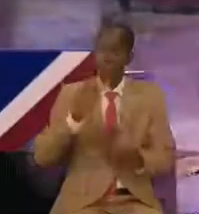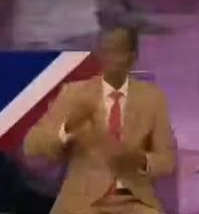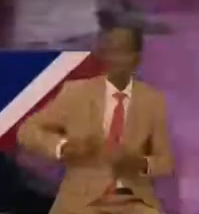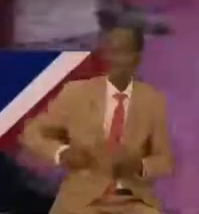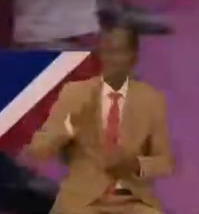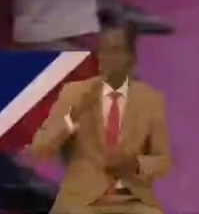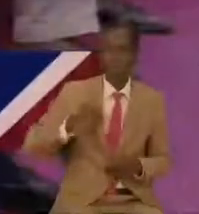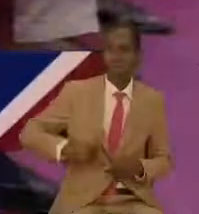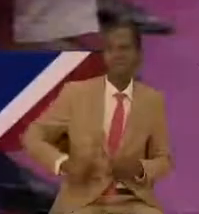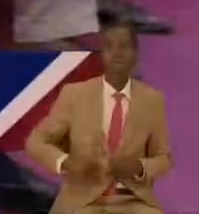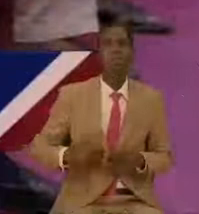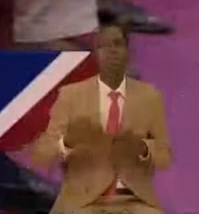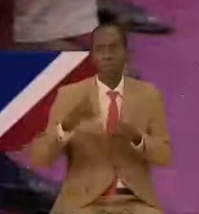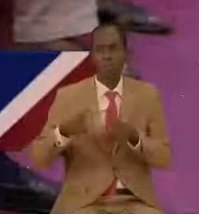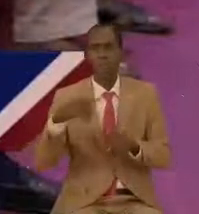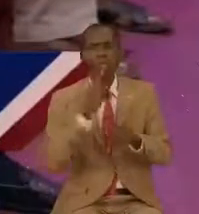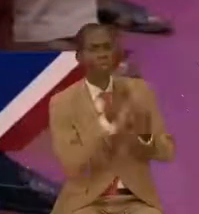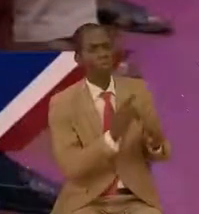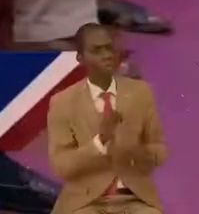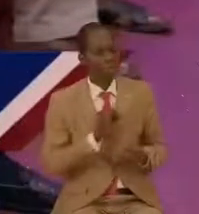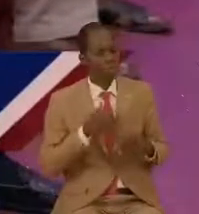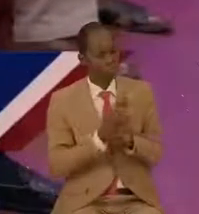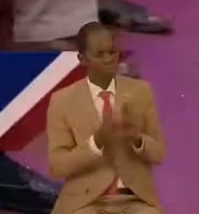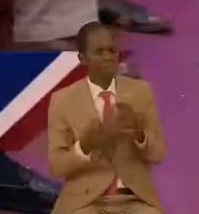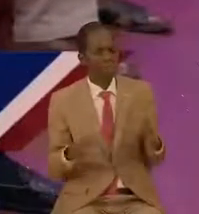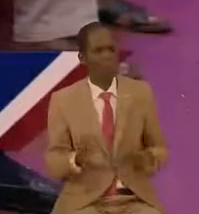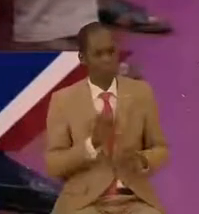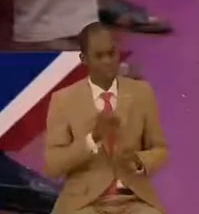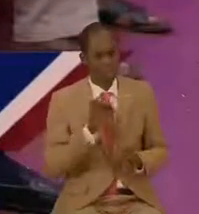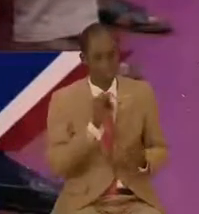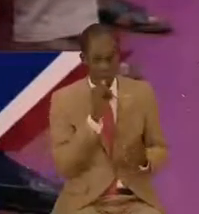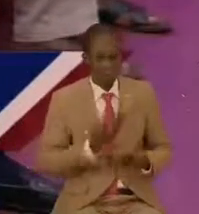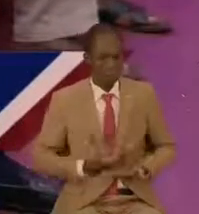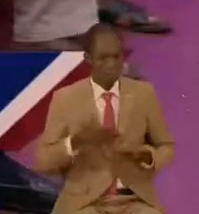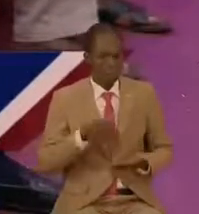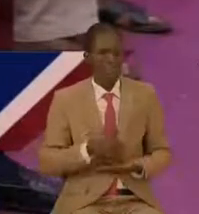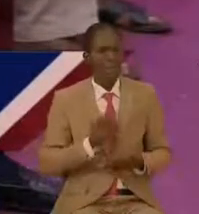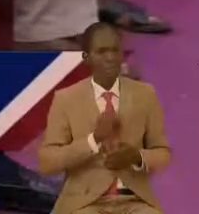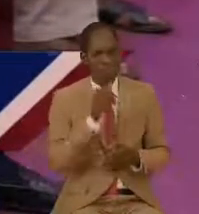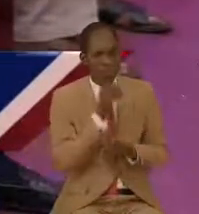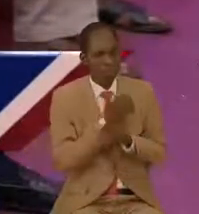gens font pression sur vous que circoncis.